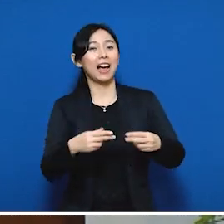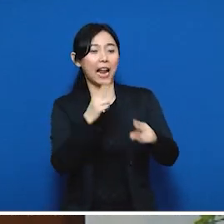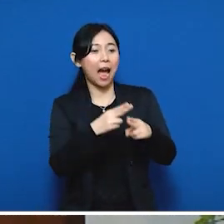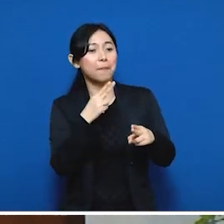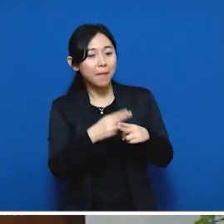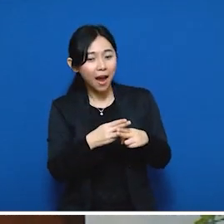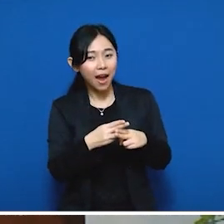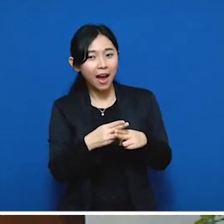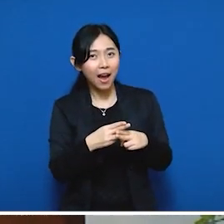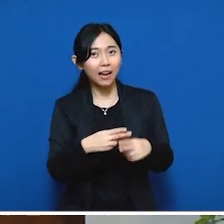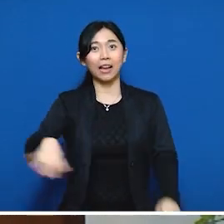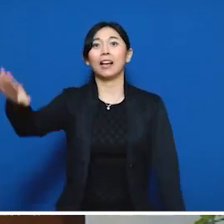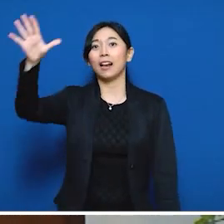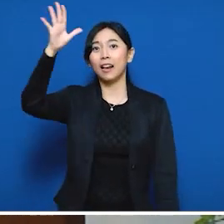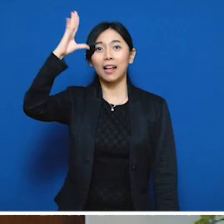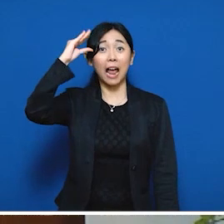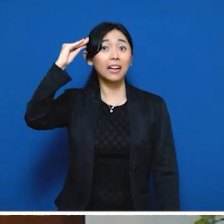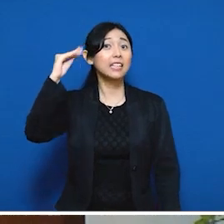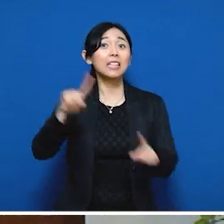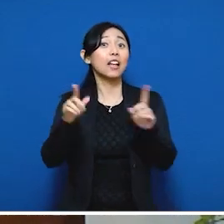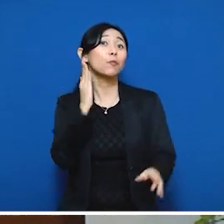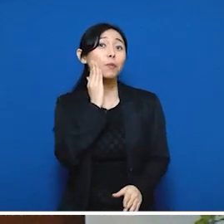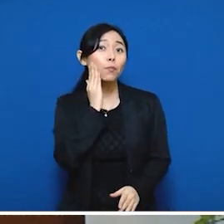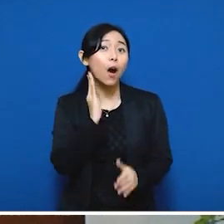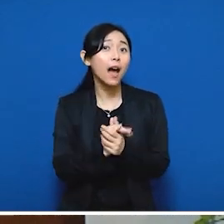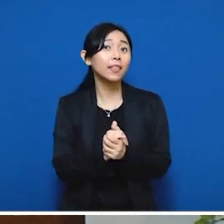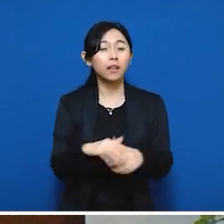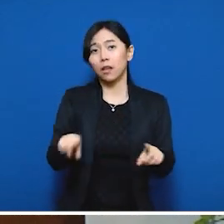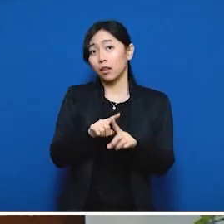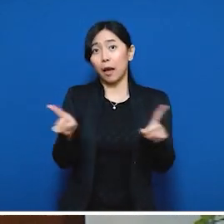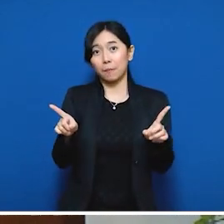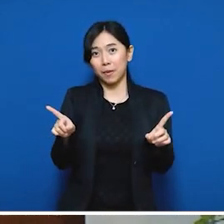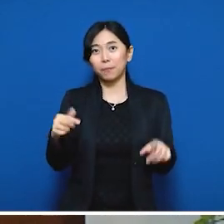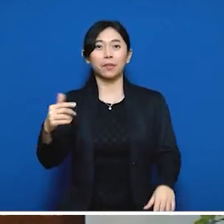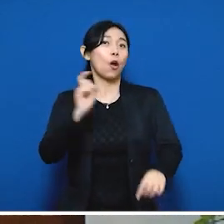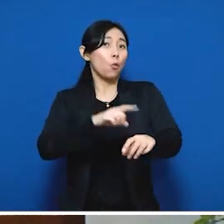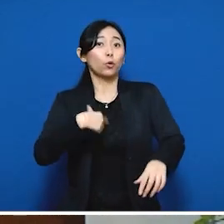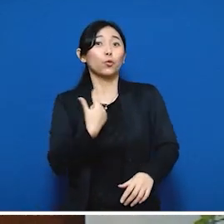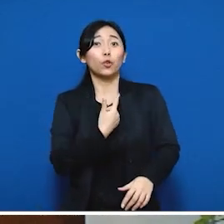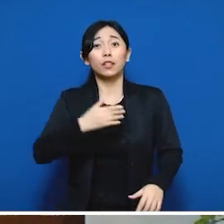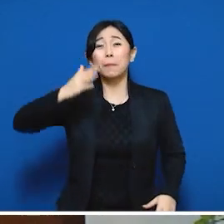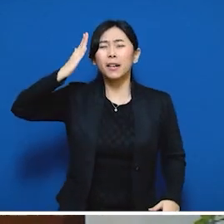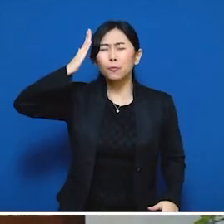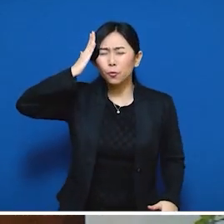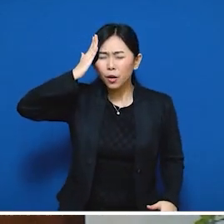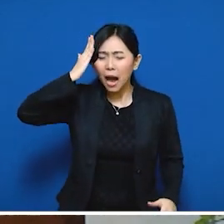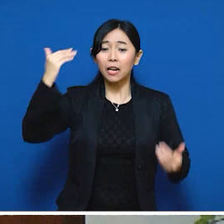siapa begitu ya, laki atau perempuan. Tapi ketika kita menghayati ada satu proses di dalam rahim